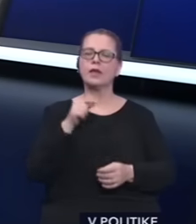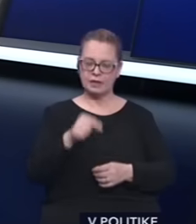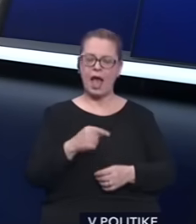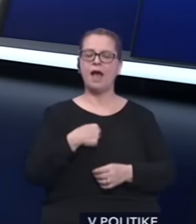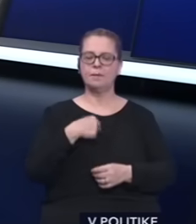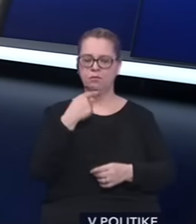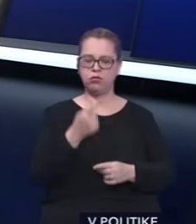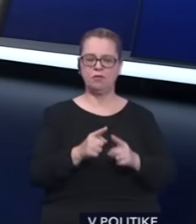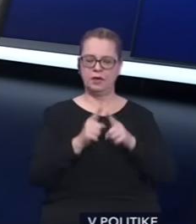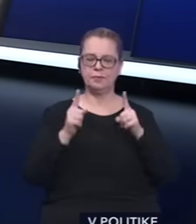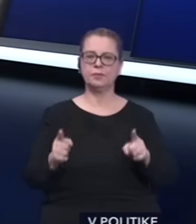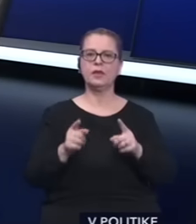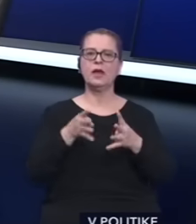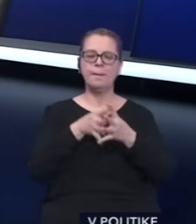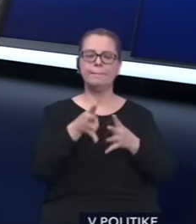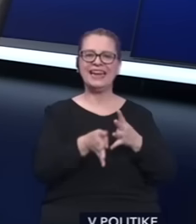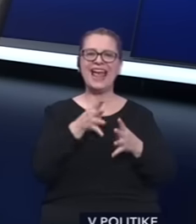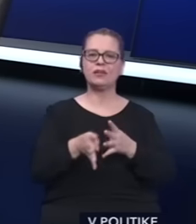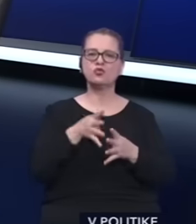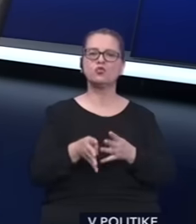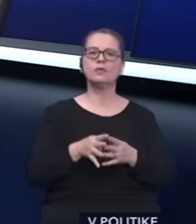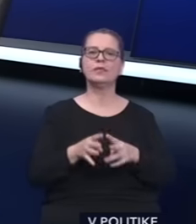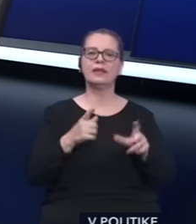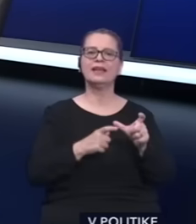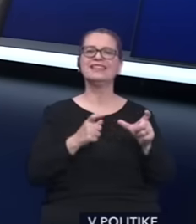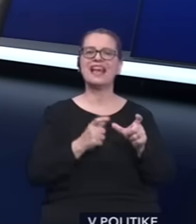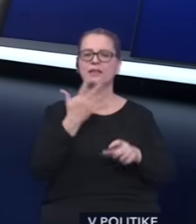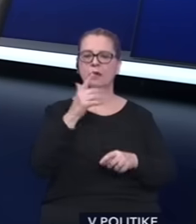citovať posledný prieskum Focusu. Saska